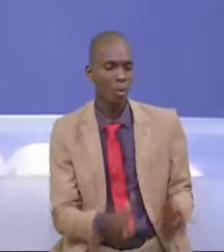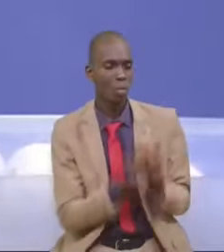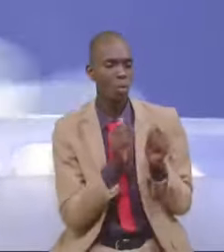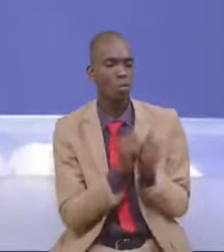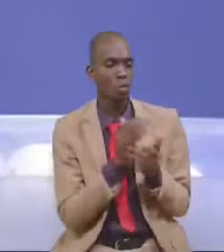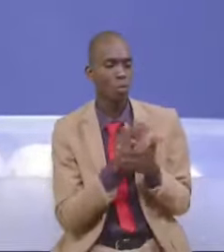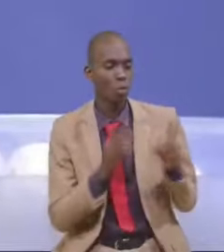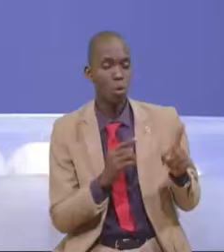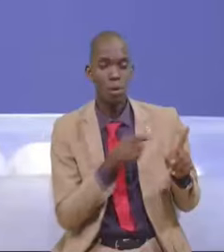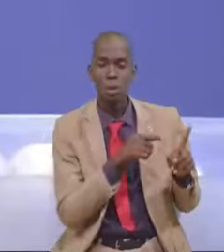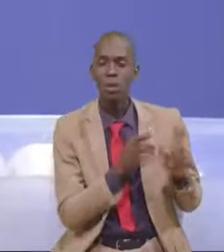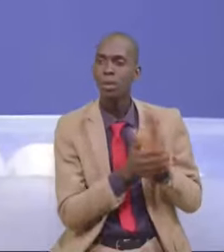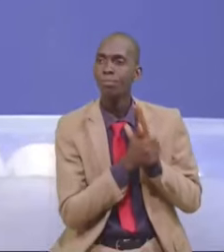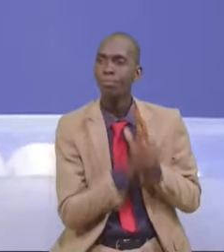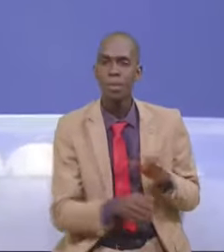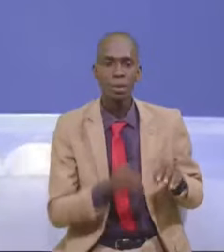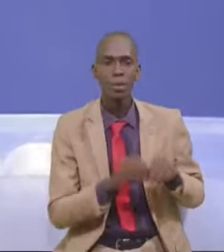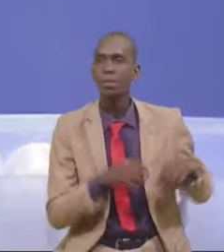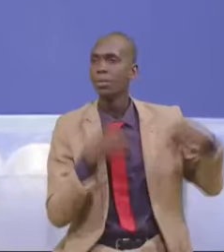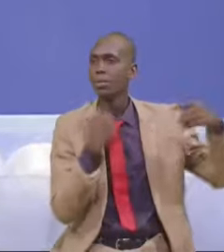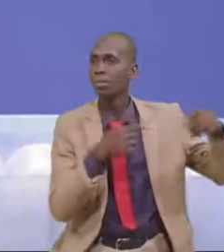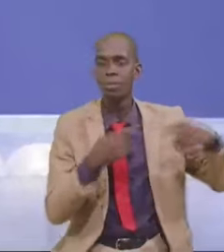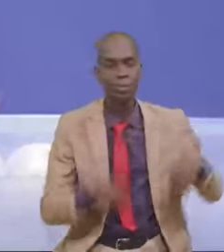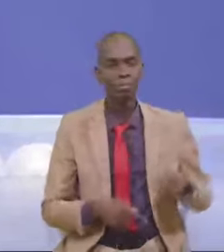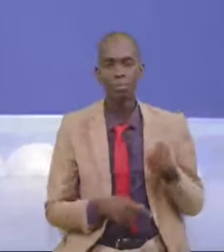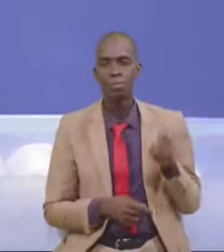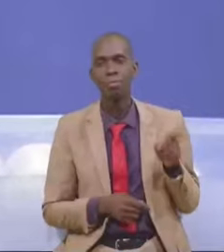Ils rencontrent quelqu'un qui peut débattre.